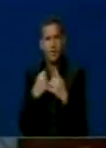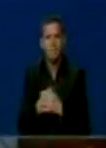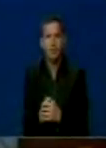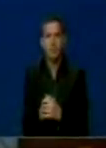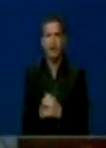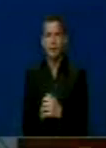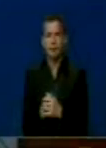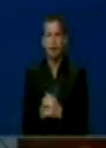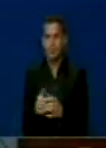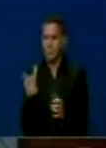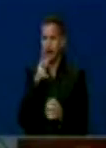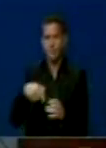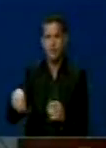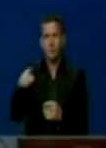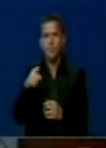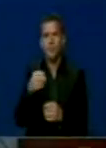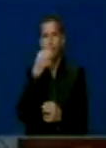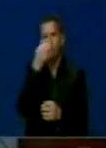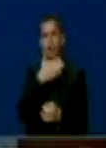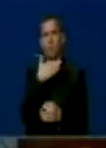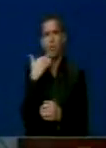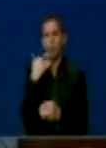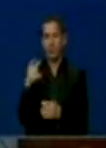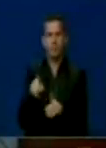mungohet një informacion shumë e rëndësishme. Kjo pikë është tërheq.